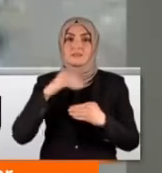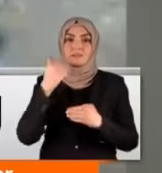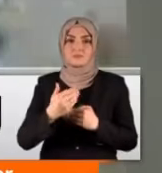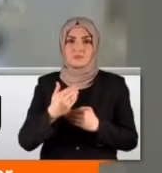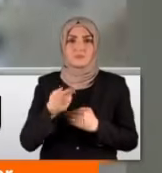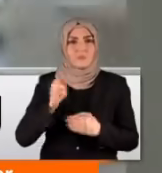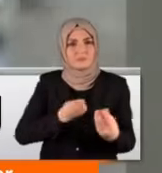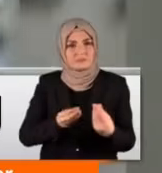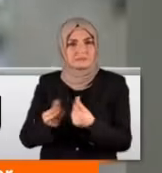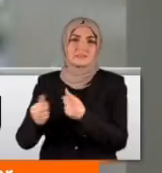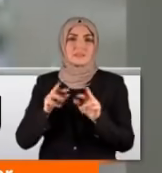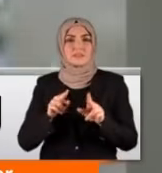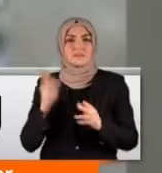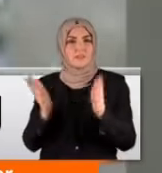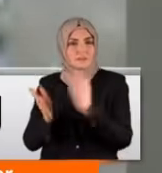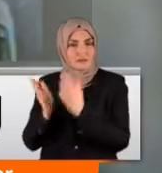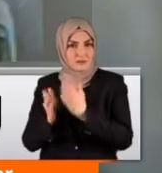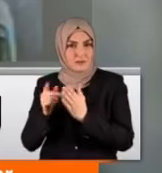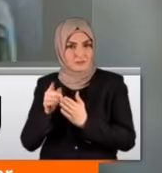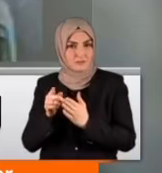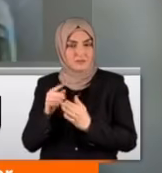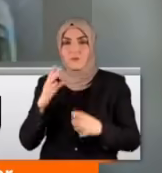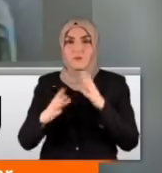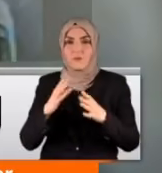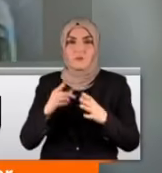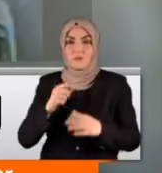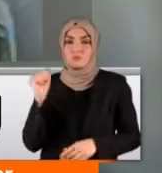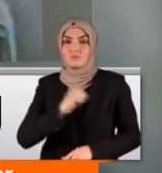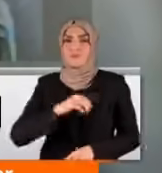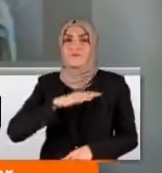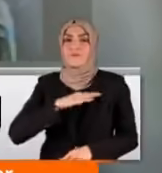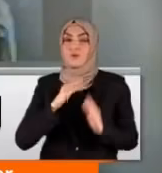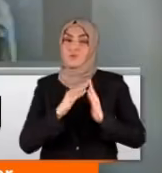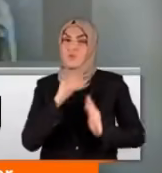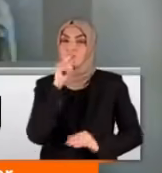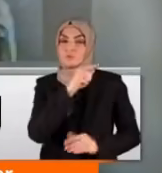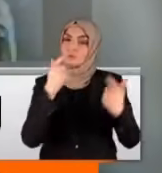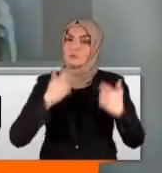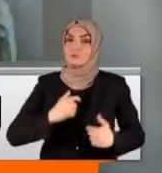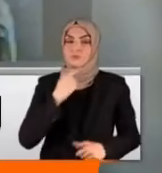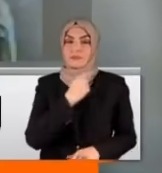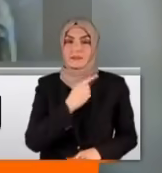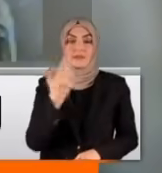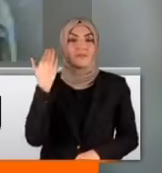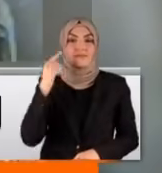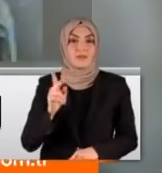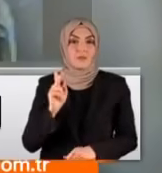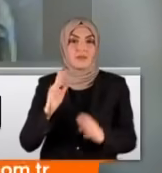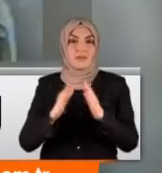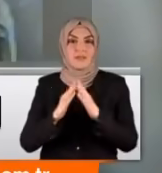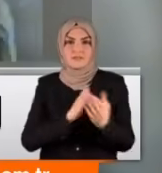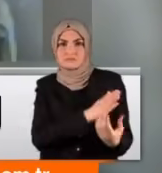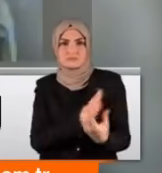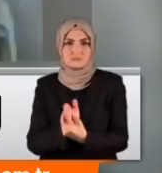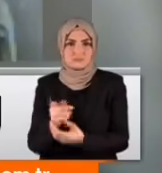öldüresiye darp edilen Vural olup bitenden husumetli olduğu komşusunu sorumlu tutuyor çünkü daha önce de evi basılmış O baskından canını zor